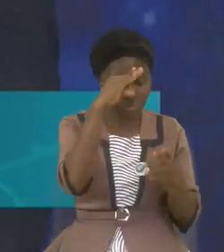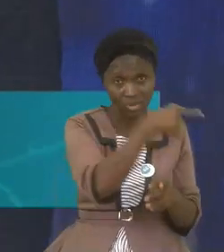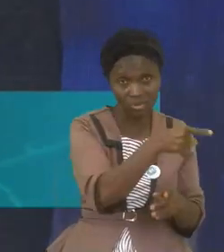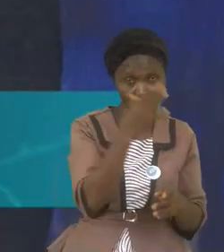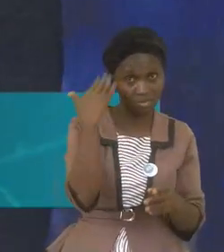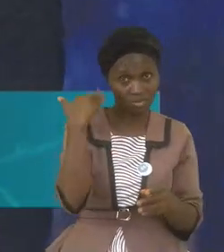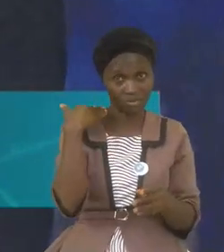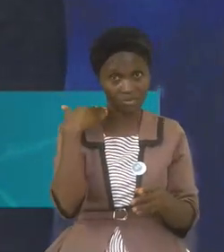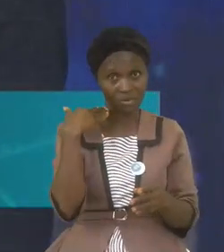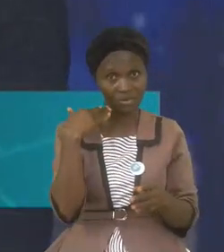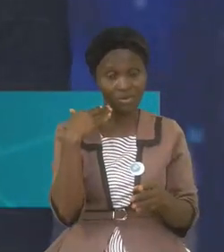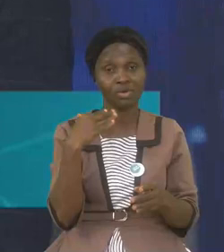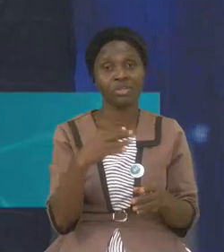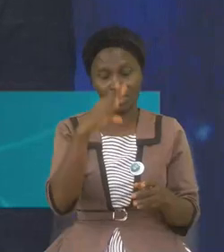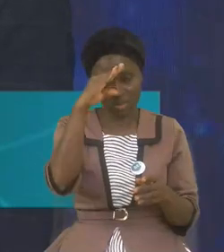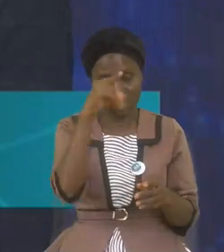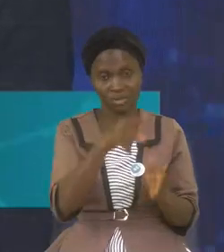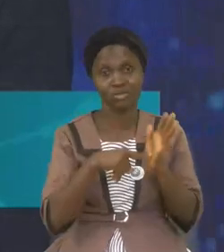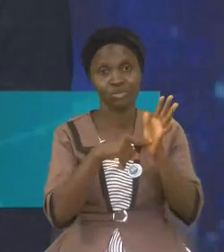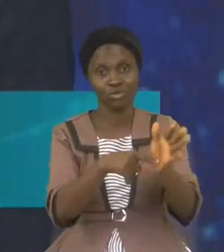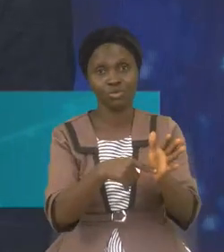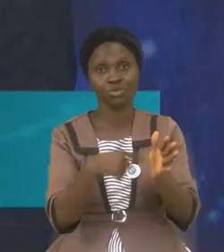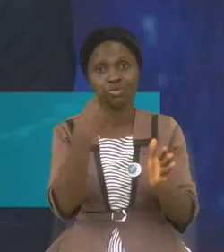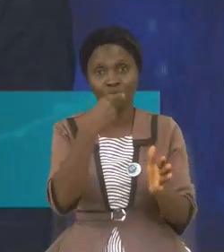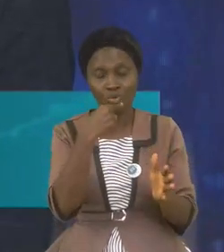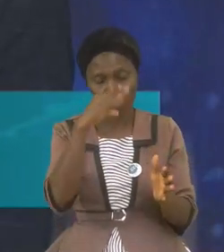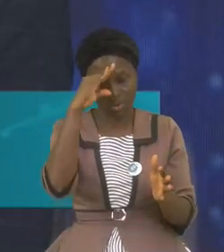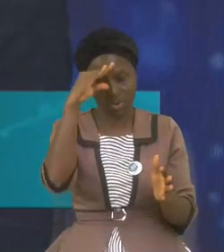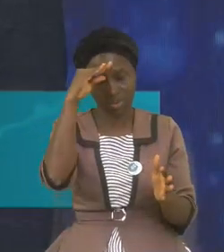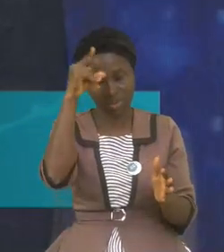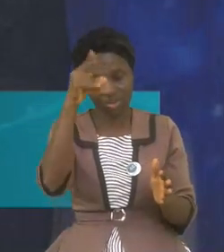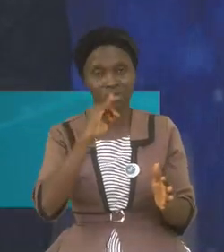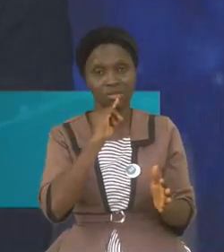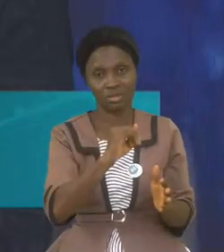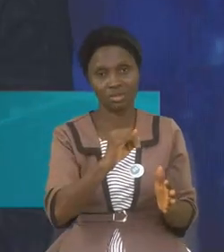parlait, tout d'abord, Dieu lui a montré qu'il est.